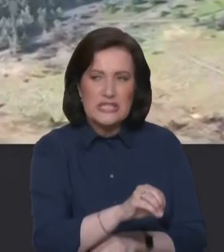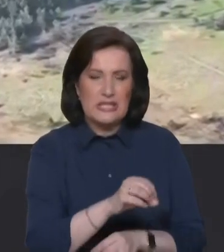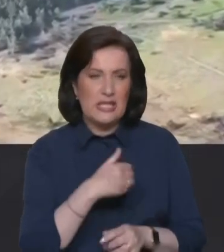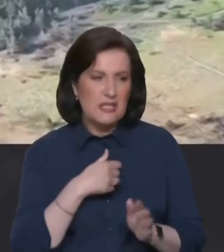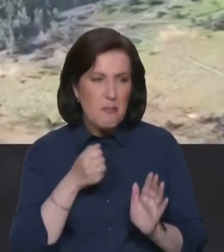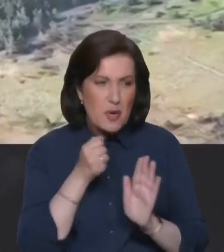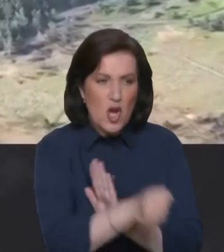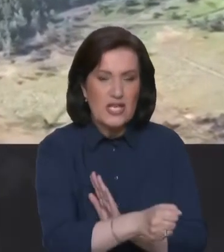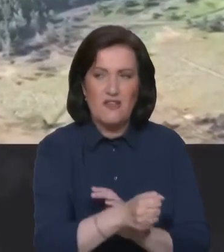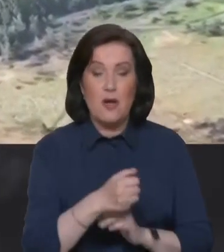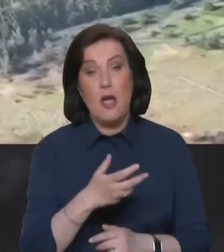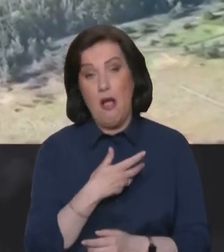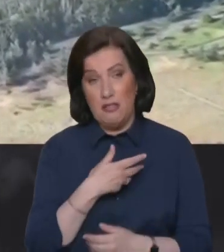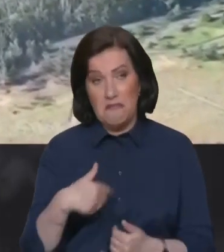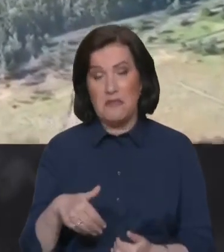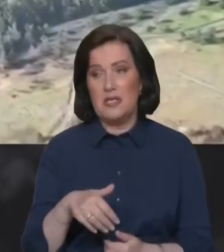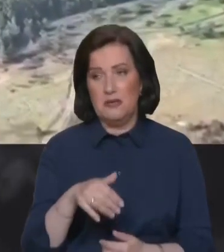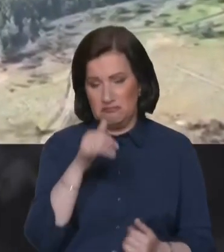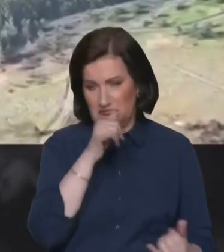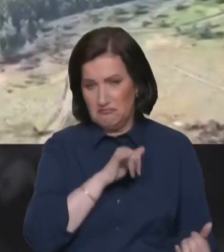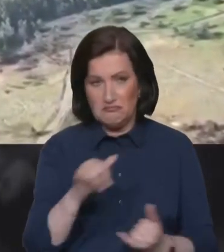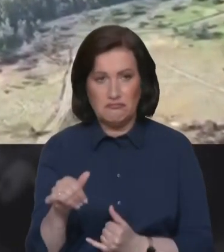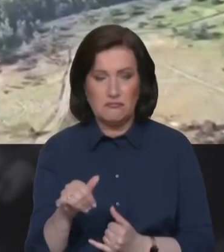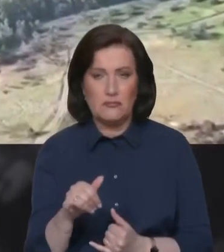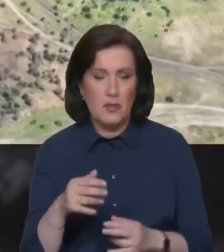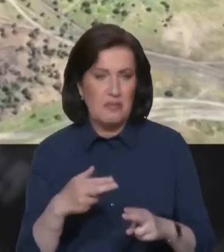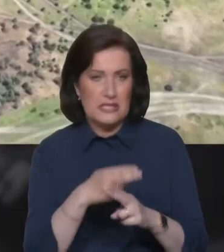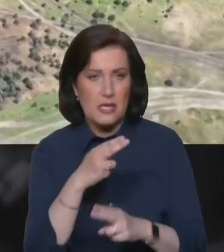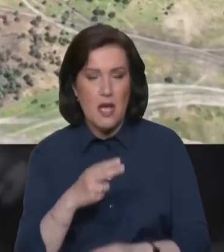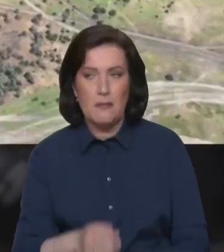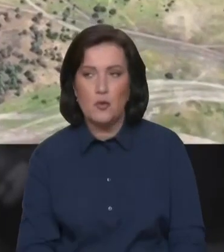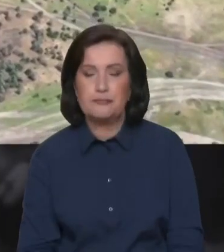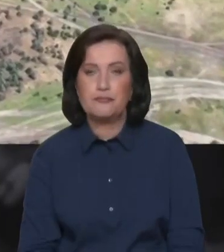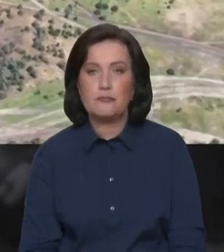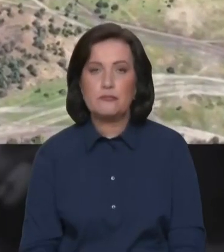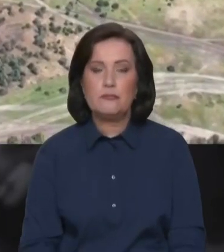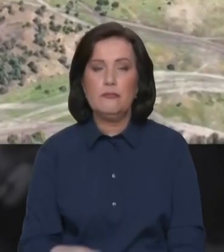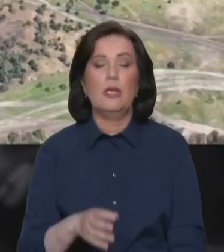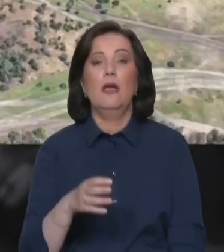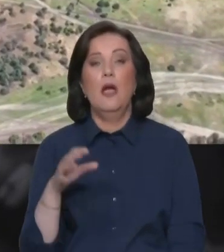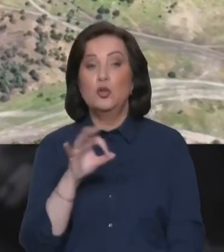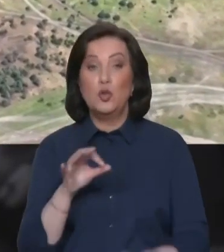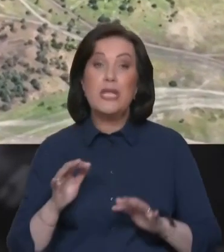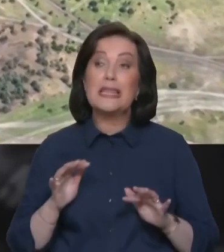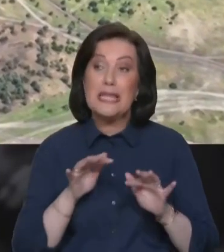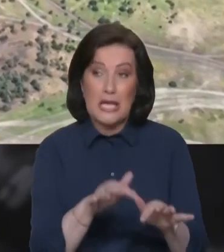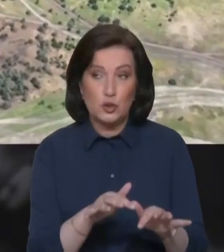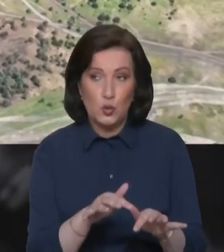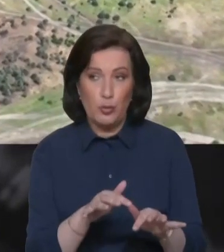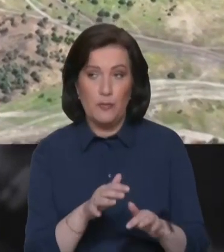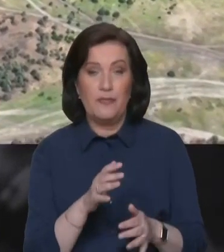можливо. От, але ми вдало це все присікаємо. Так. Щодо контрнаступу,